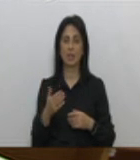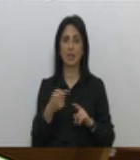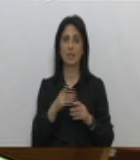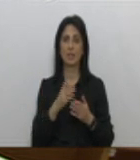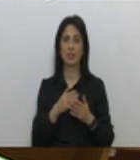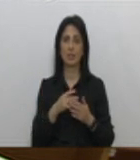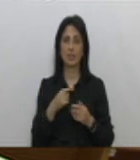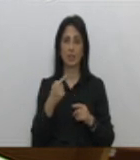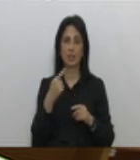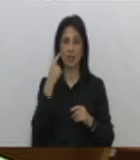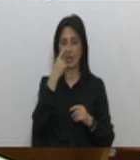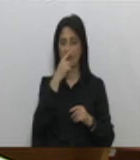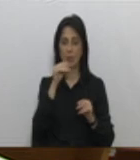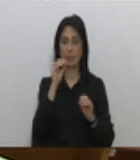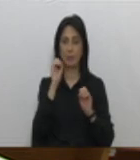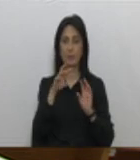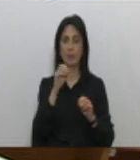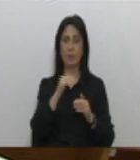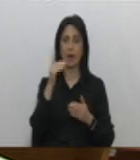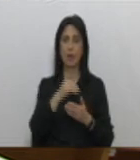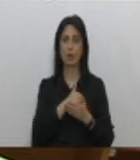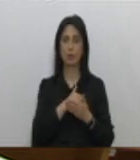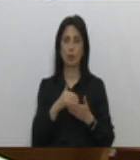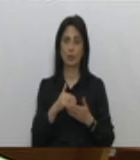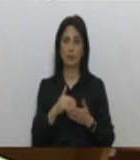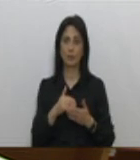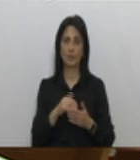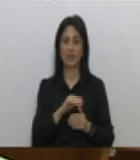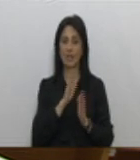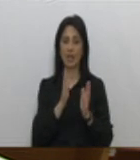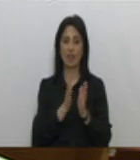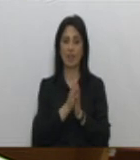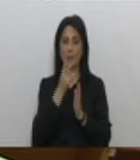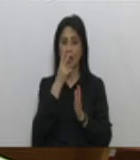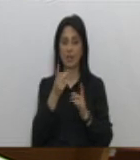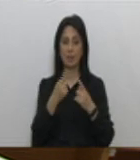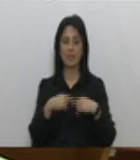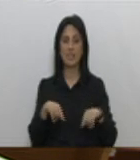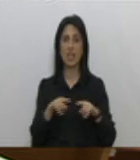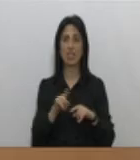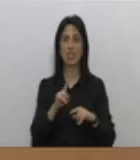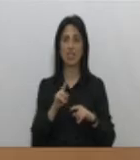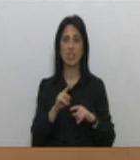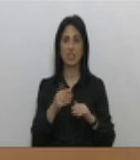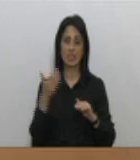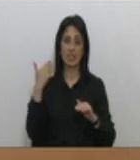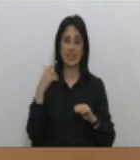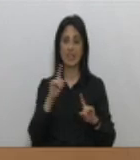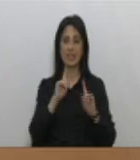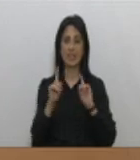aris tvaltmaksobis kide upro magali done qvelam nakha mtelma sazogoyom nakha rom tsina sesiaze